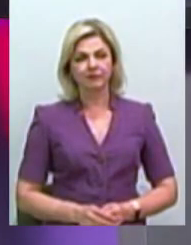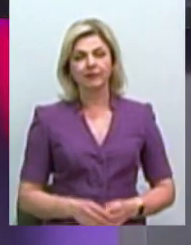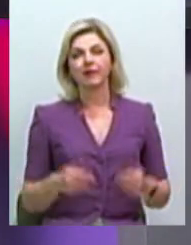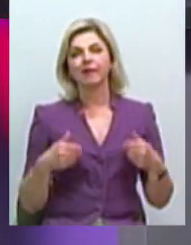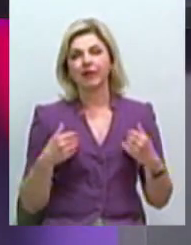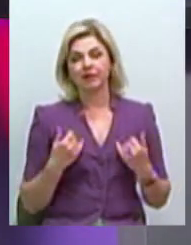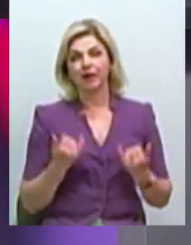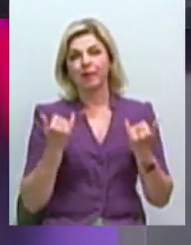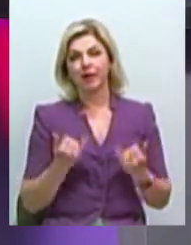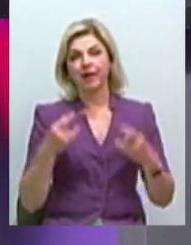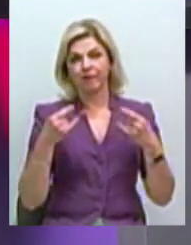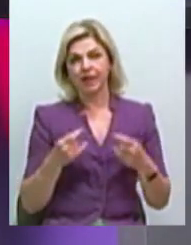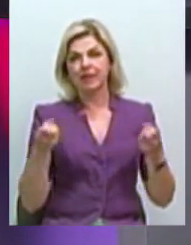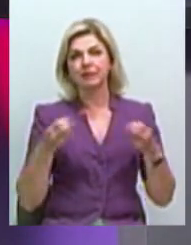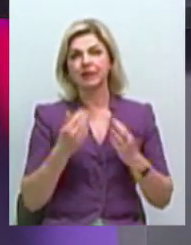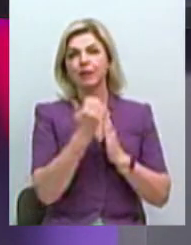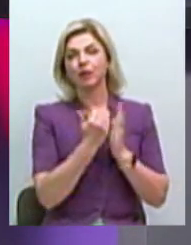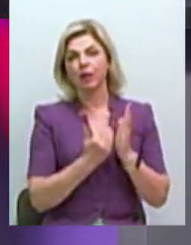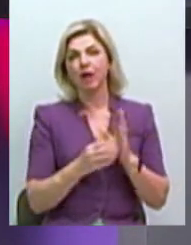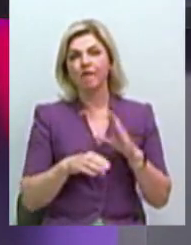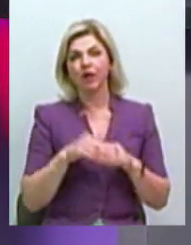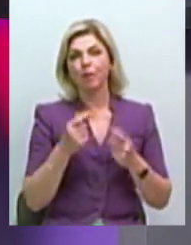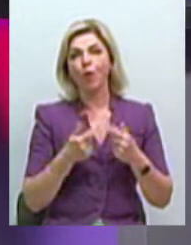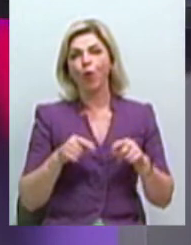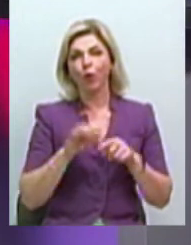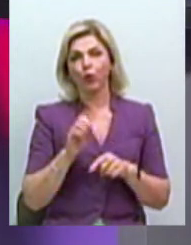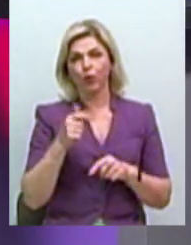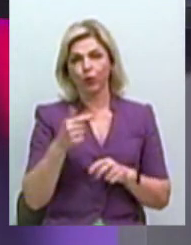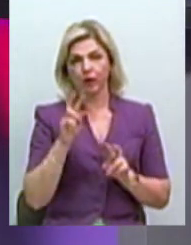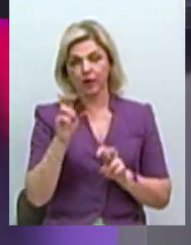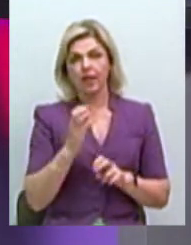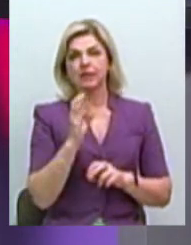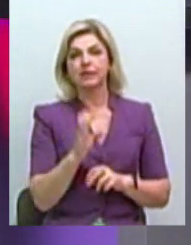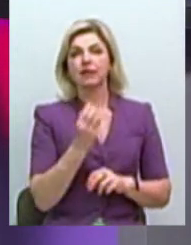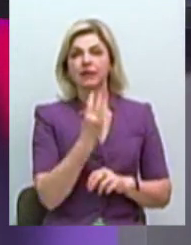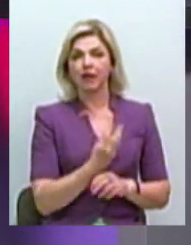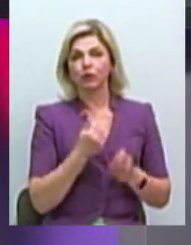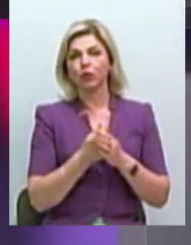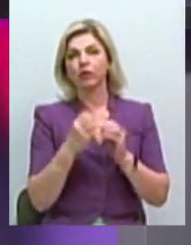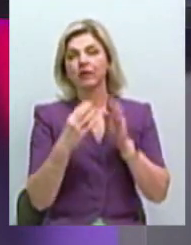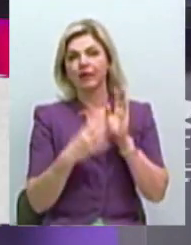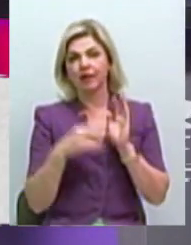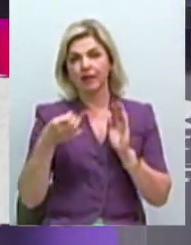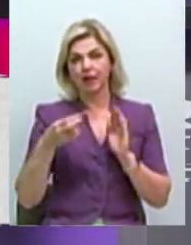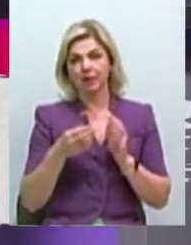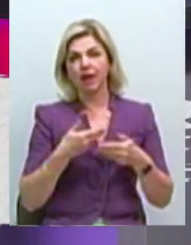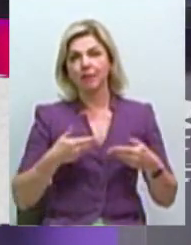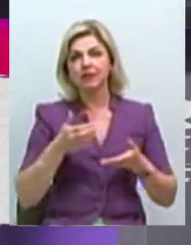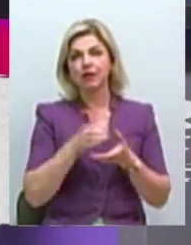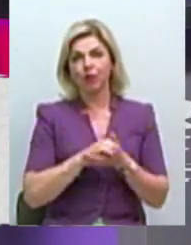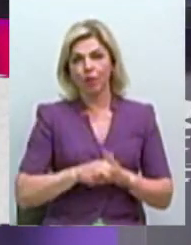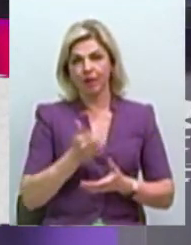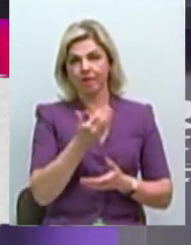Вітаю в прямому ефірі спеціальний проект «Виборчий округ співбесіда». З 3 і до 19 липня ми знайомимо вас, шановні глядачі,